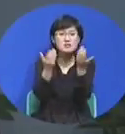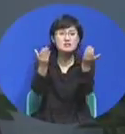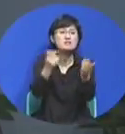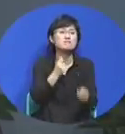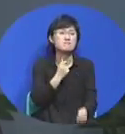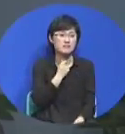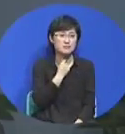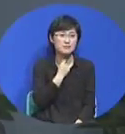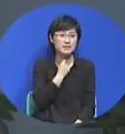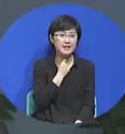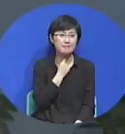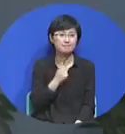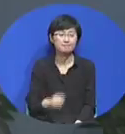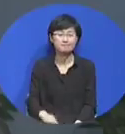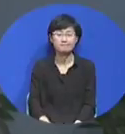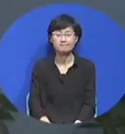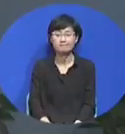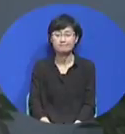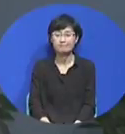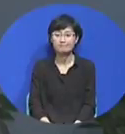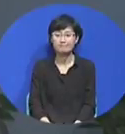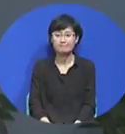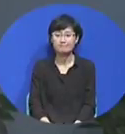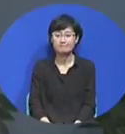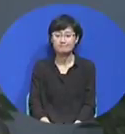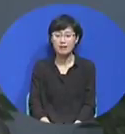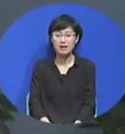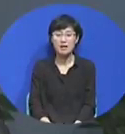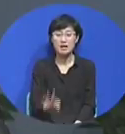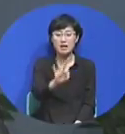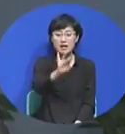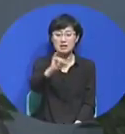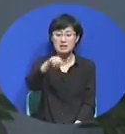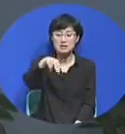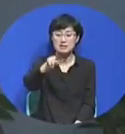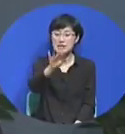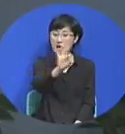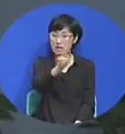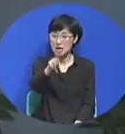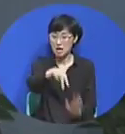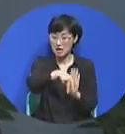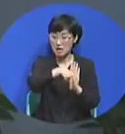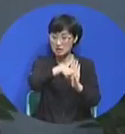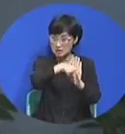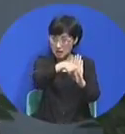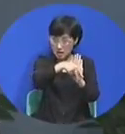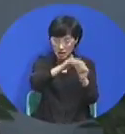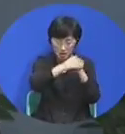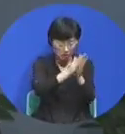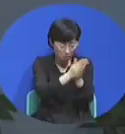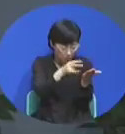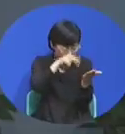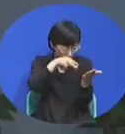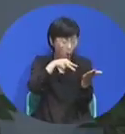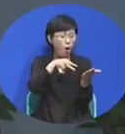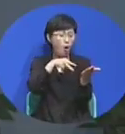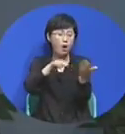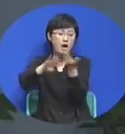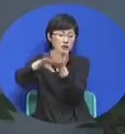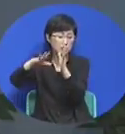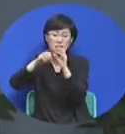all, we want to confirm this once again through today's pulpit. 그것도 이사야 성경에서 찾기로 했습니다. And I decided to look through it through the scripture of